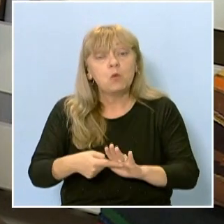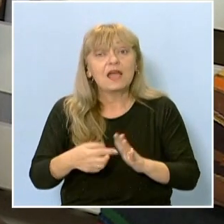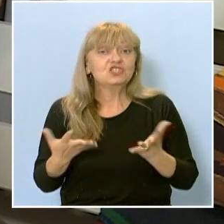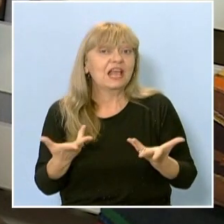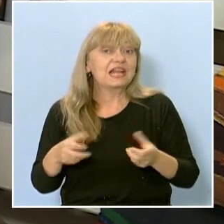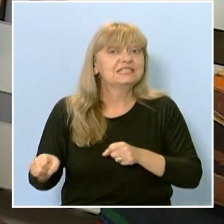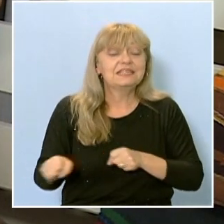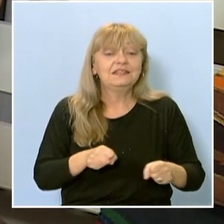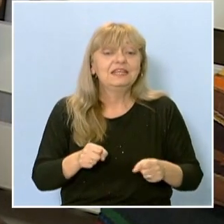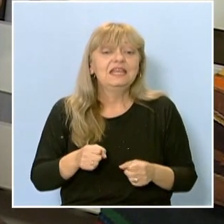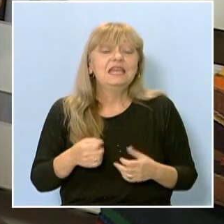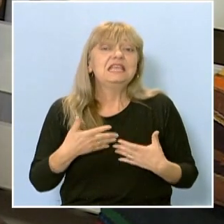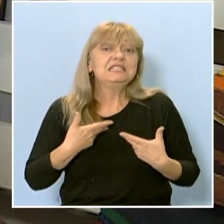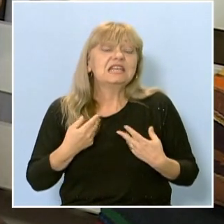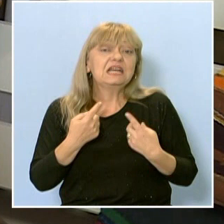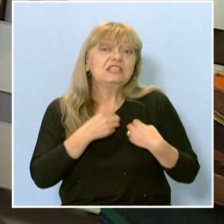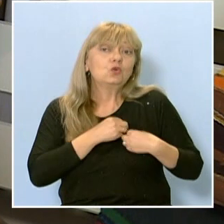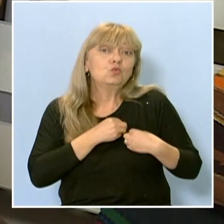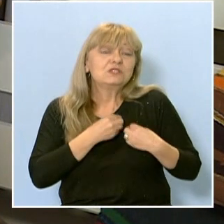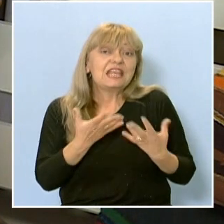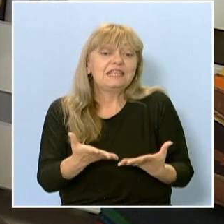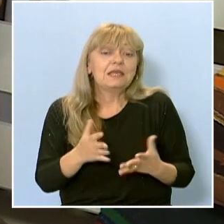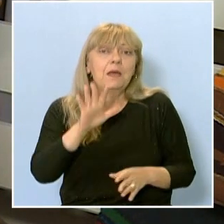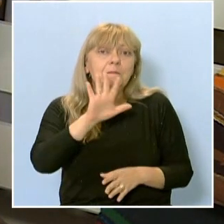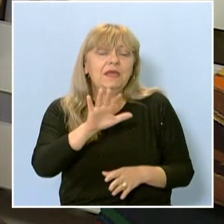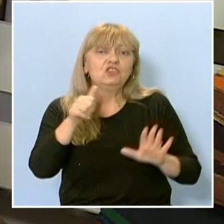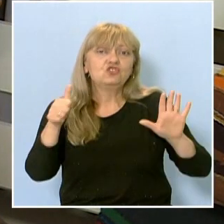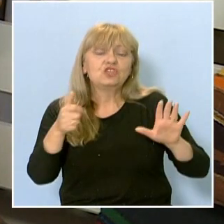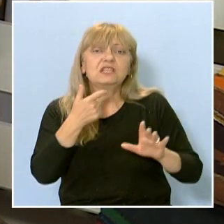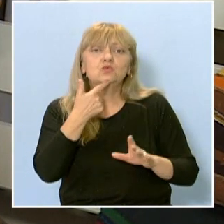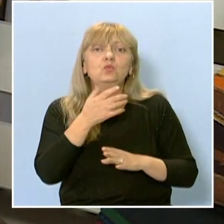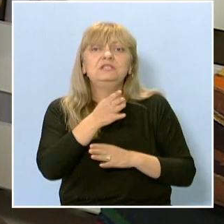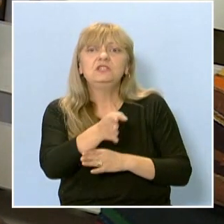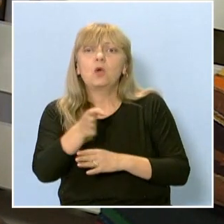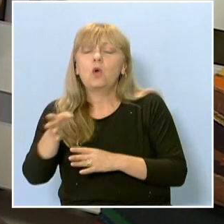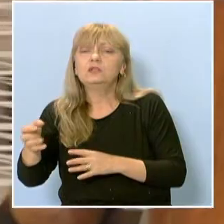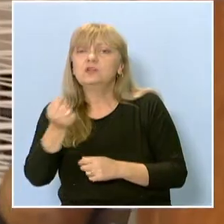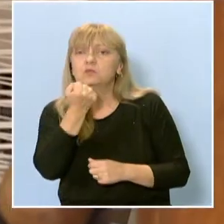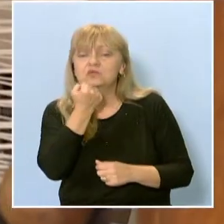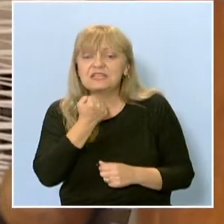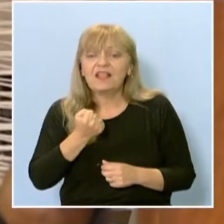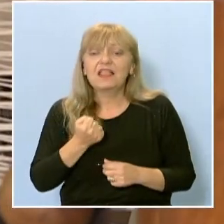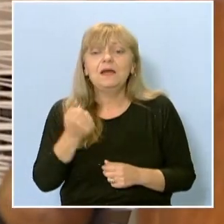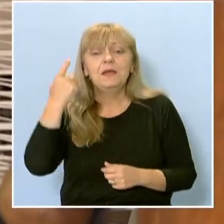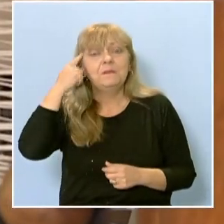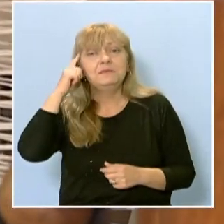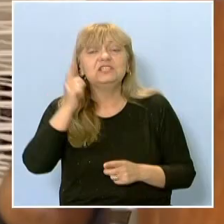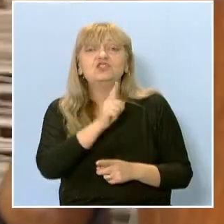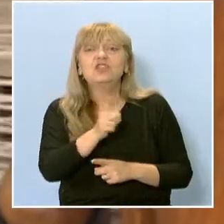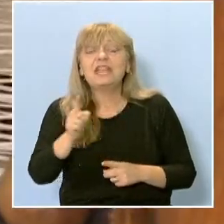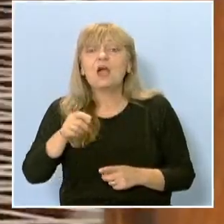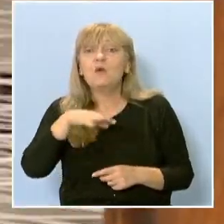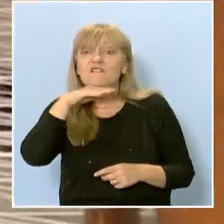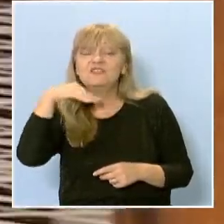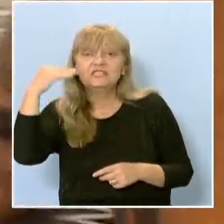опитам какво е това като чувство. 5-6 години обикалях по села, защото си мислих, че някоя стара възрастна жена ще ми покаже.